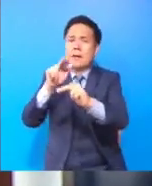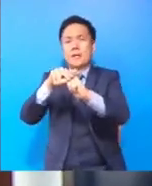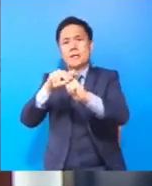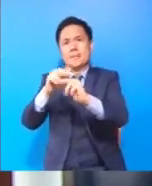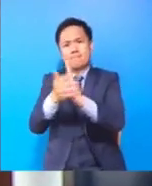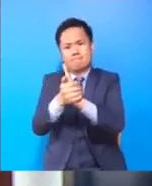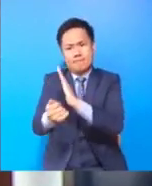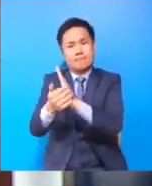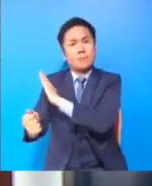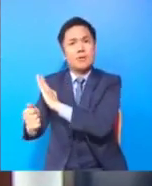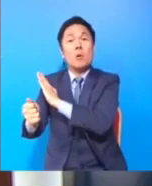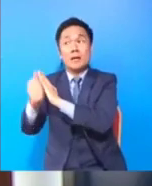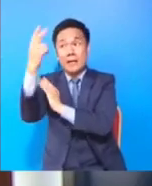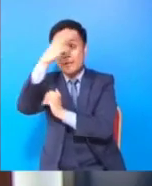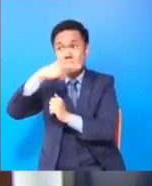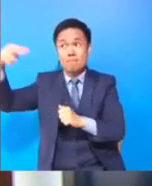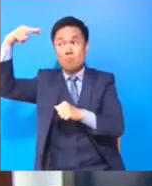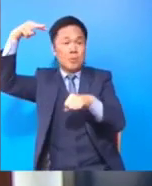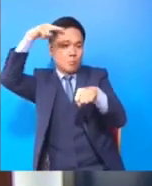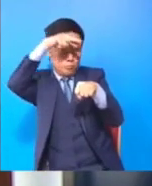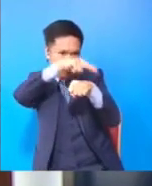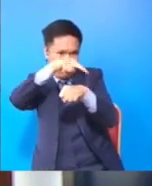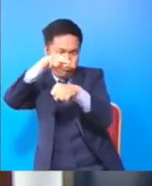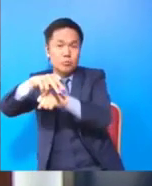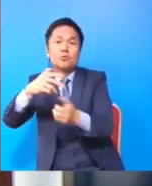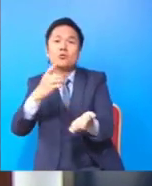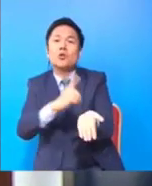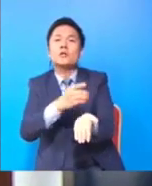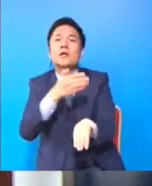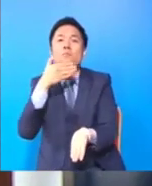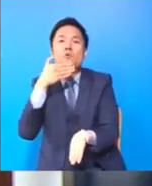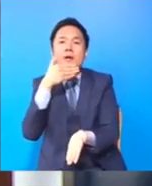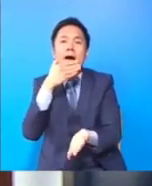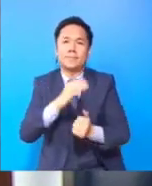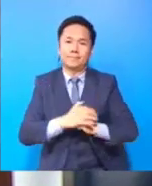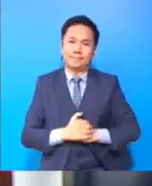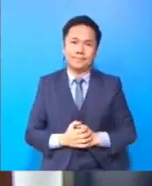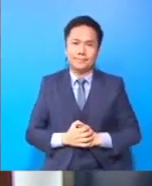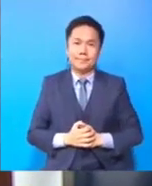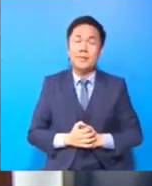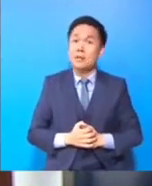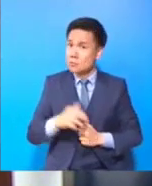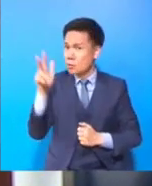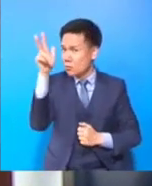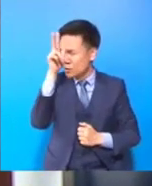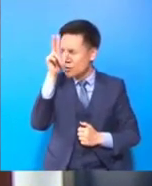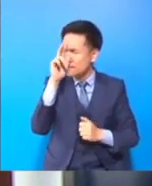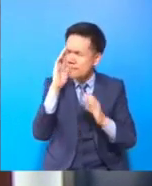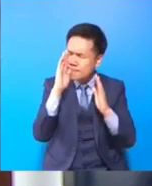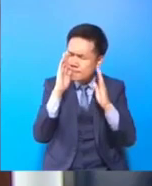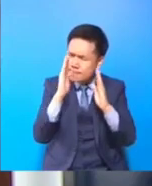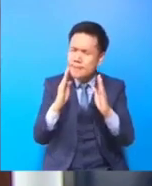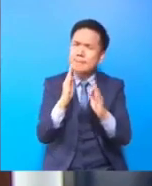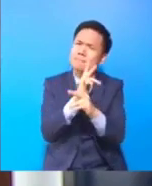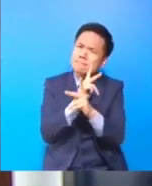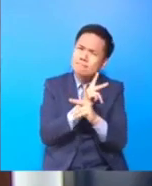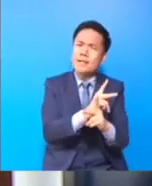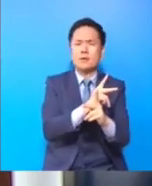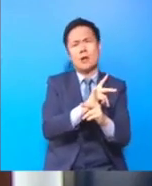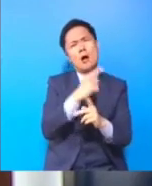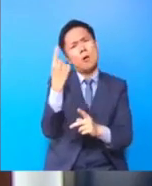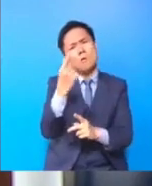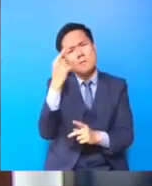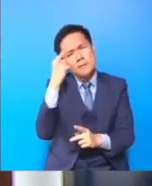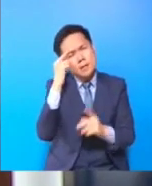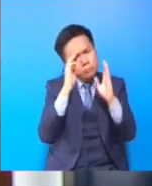untuk menyeret dokter-dokter muda gini jadi kerajaan sangat prihatin dan skrill cinta sebuah